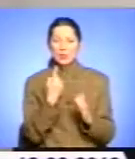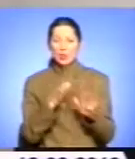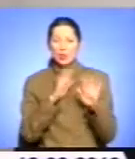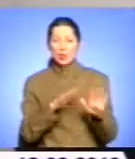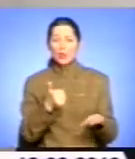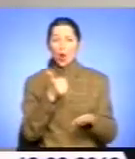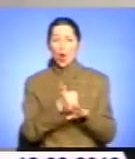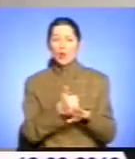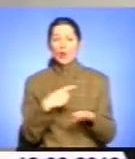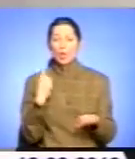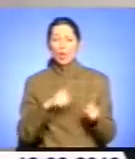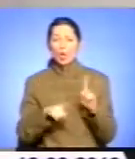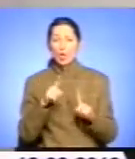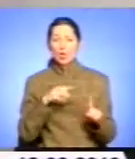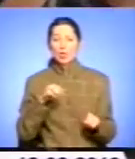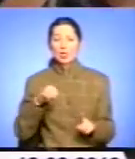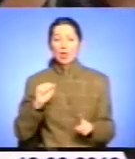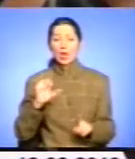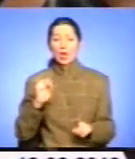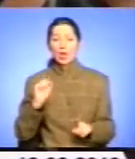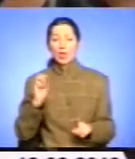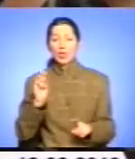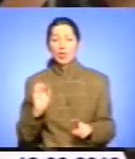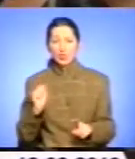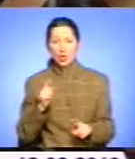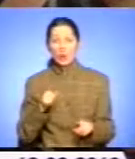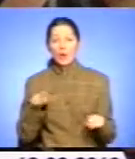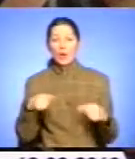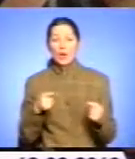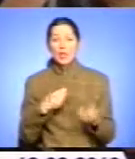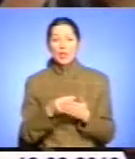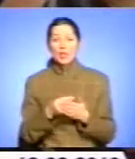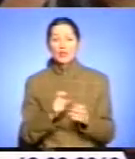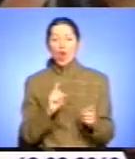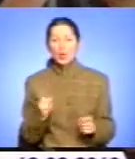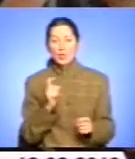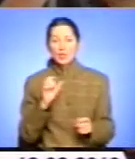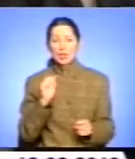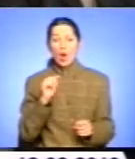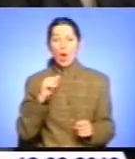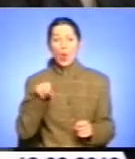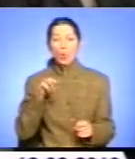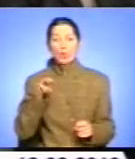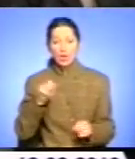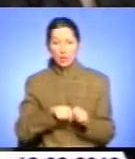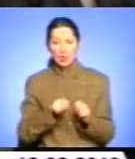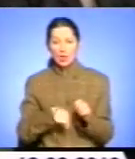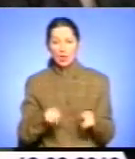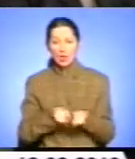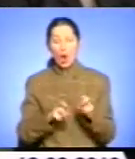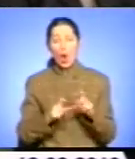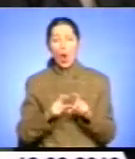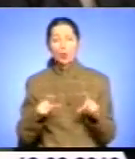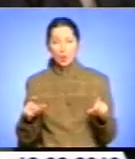ради Сергій Тарашевський. Тому запроваджує фінансово-господарський аудит діяльності таких установ. За його словами, це